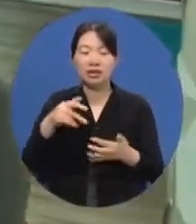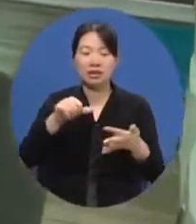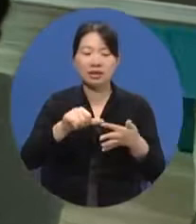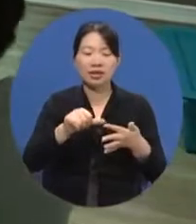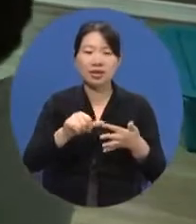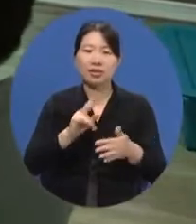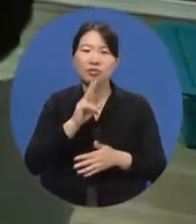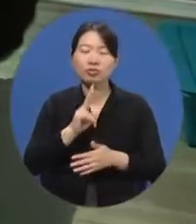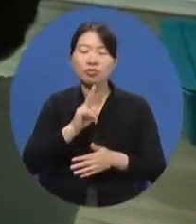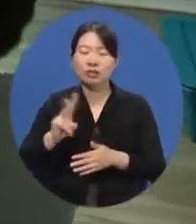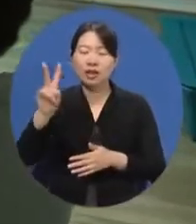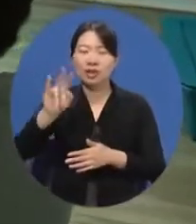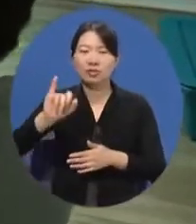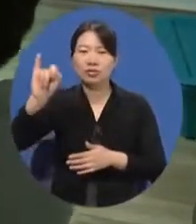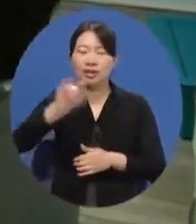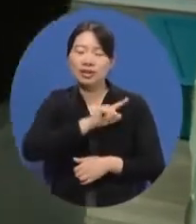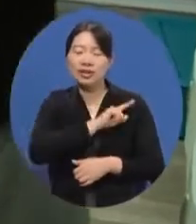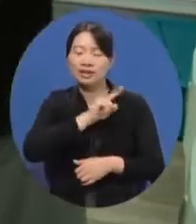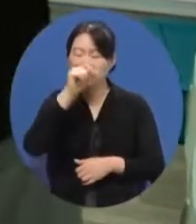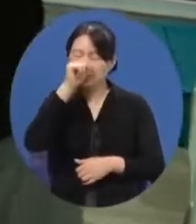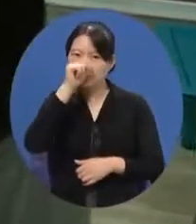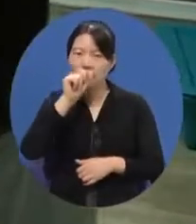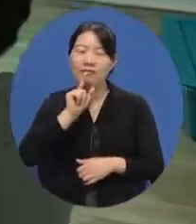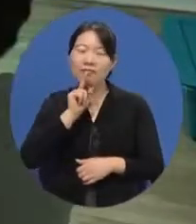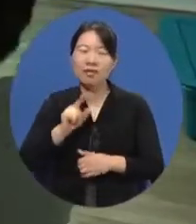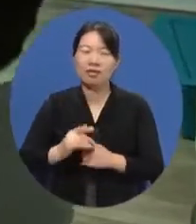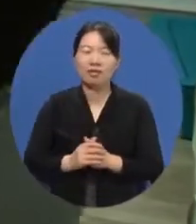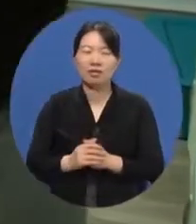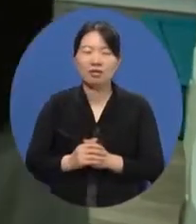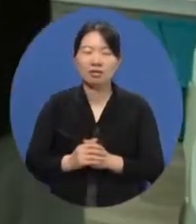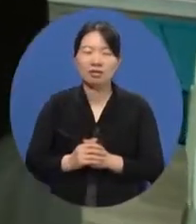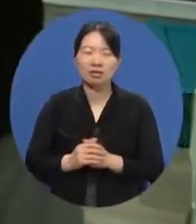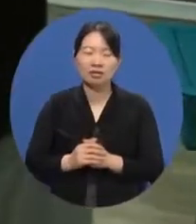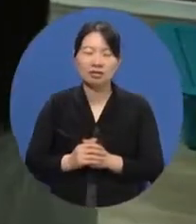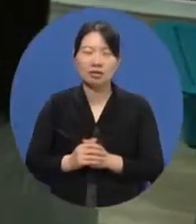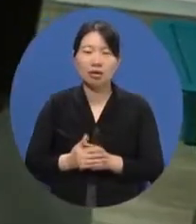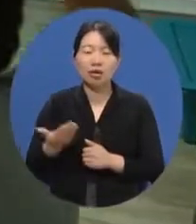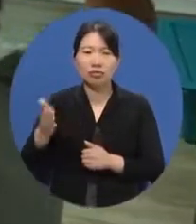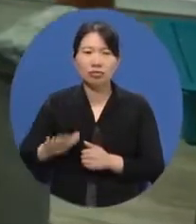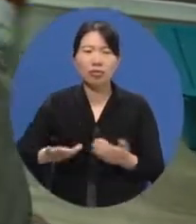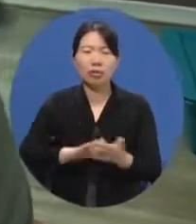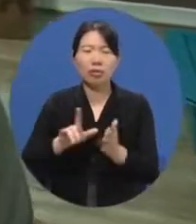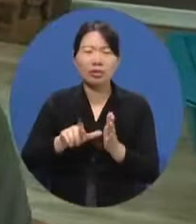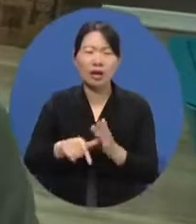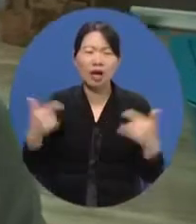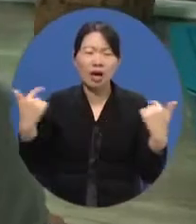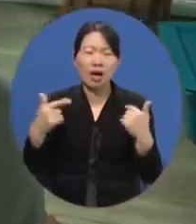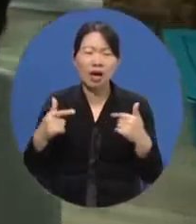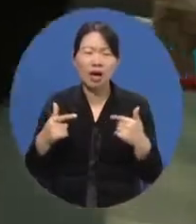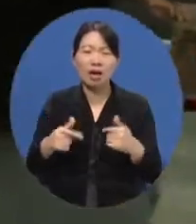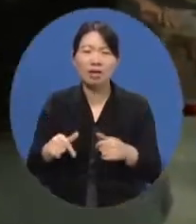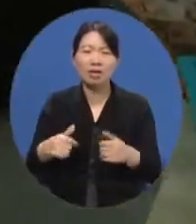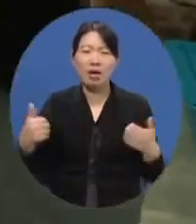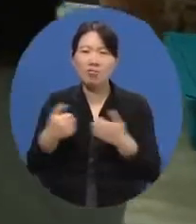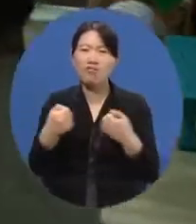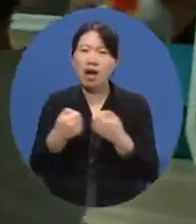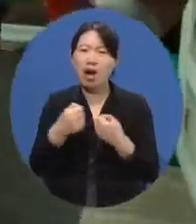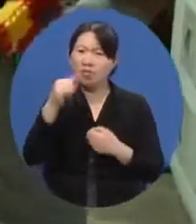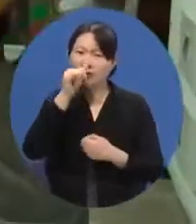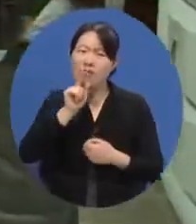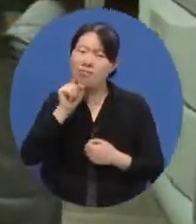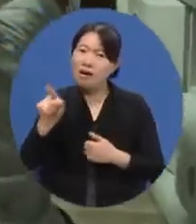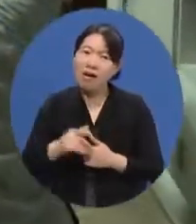상길이는 두 살 터울의 누나를 가장 좋아한다는데요. 그런데 놀이할 땐 언제나 사사건건 부딪힌답니다.